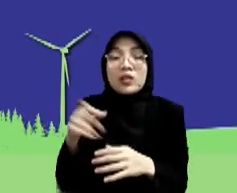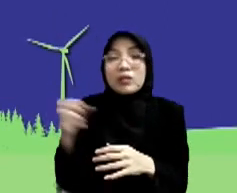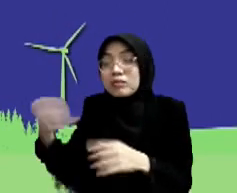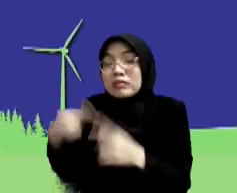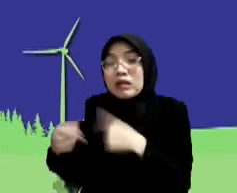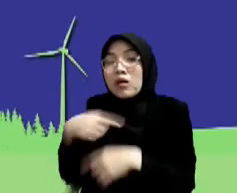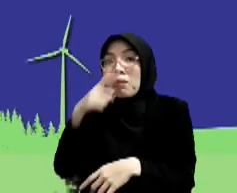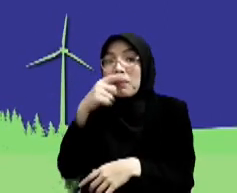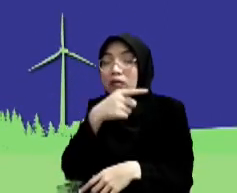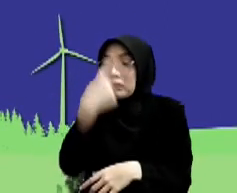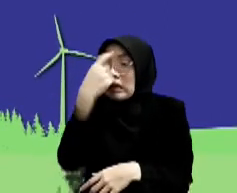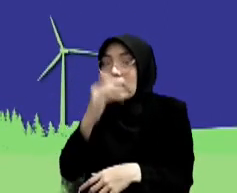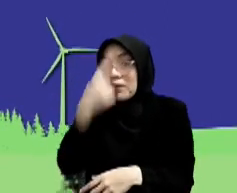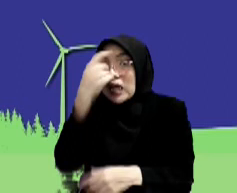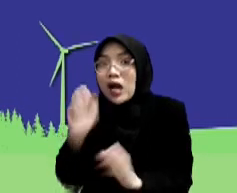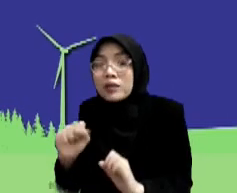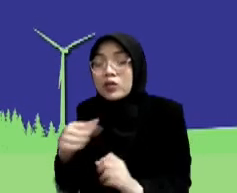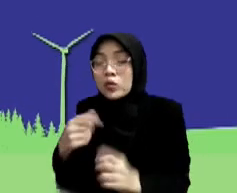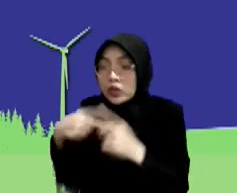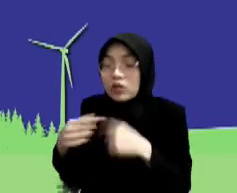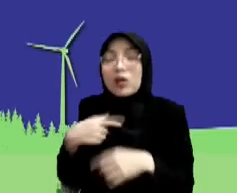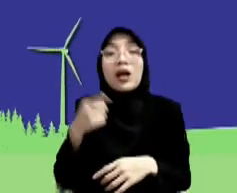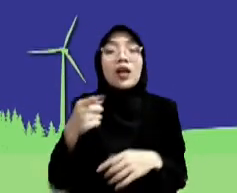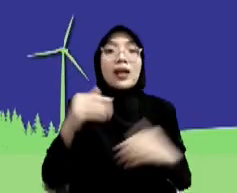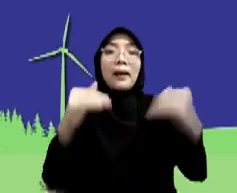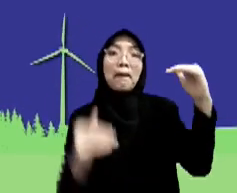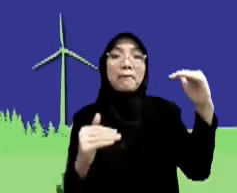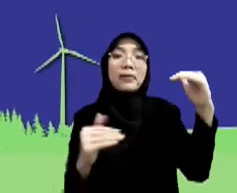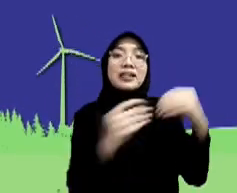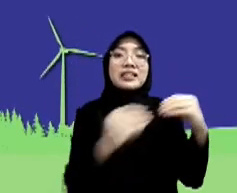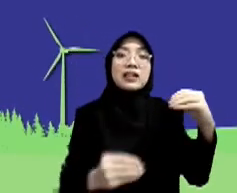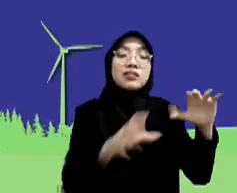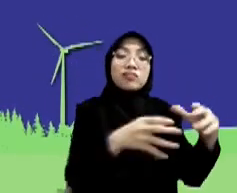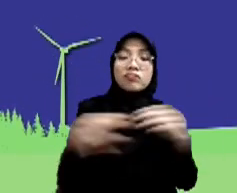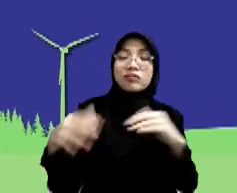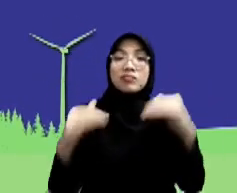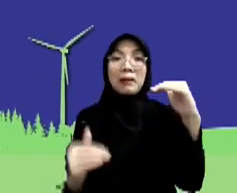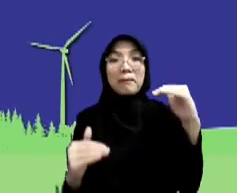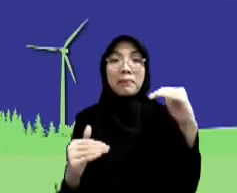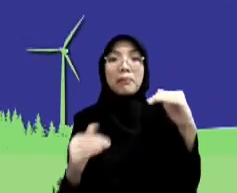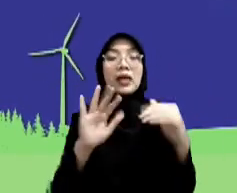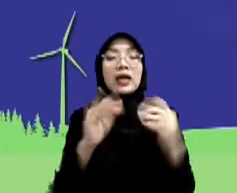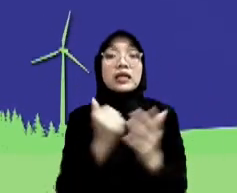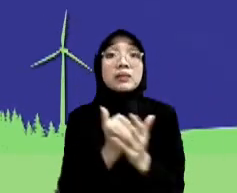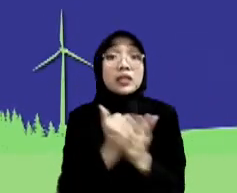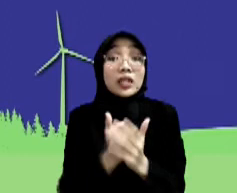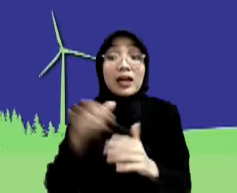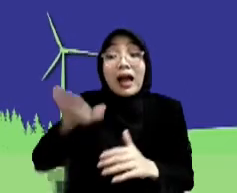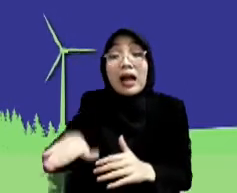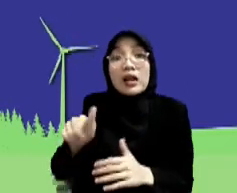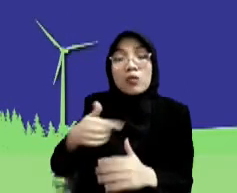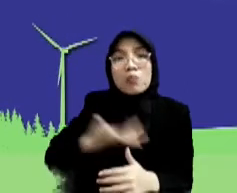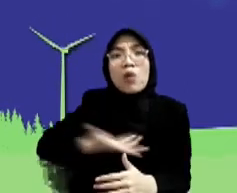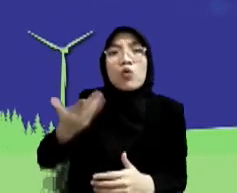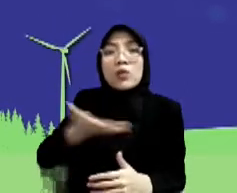dan tidak percaya so there is a Generation gap gitu kan jadi memang yang namanya Padahal anaknya udah mau